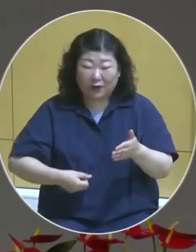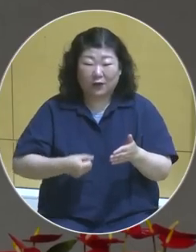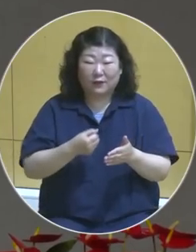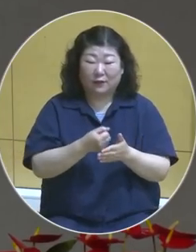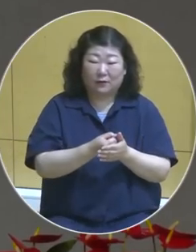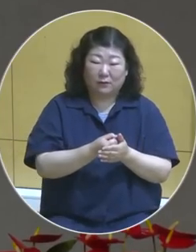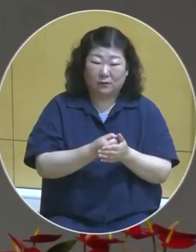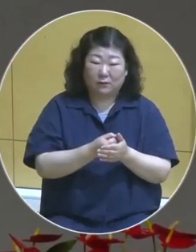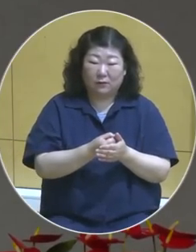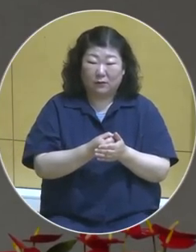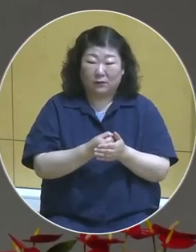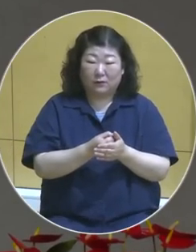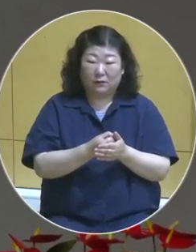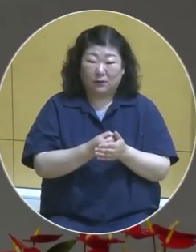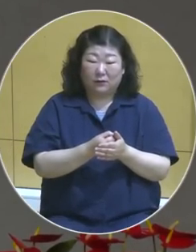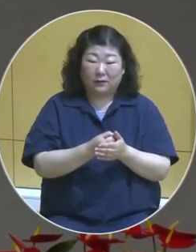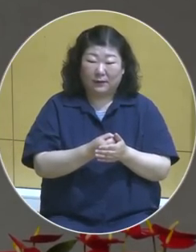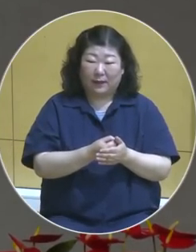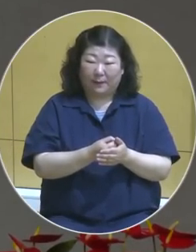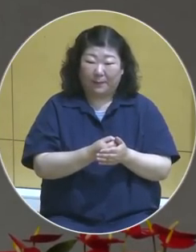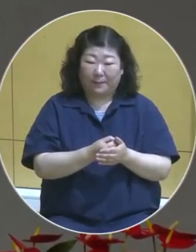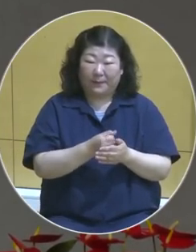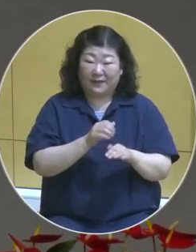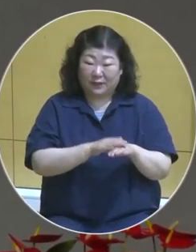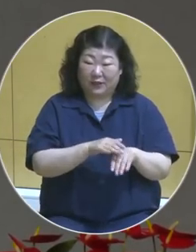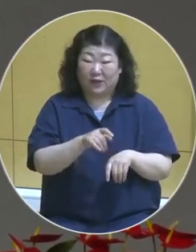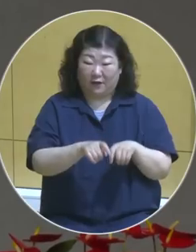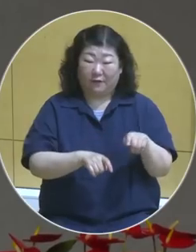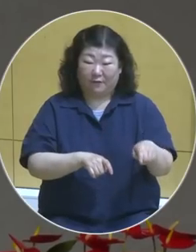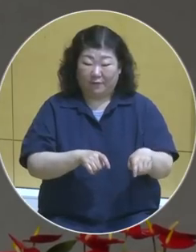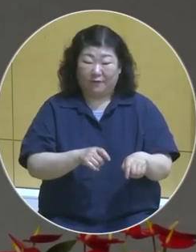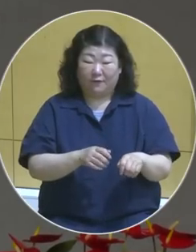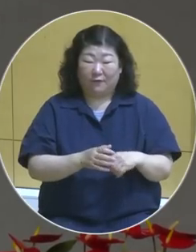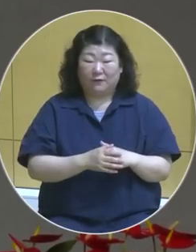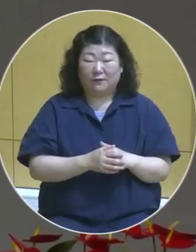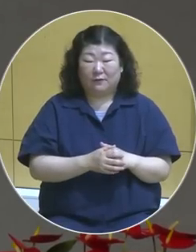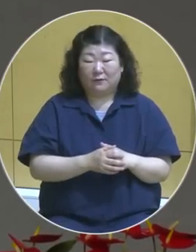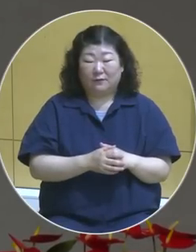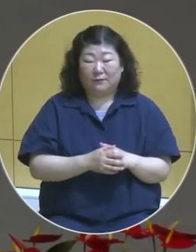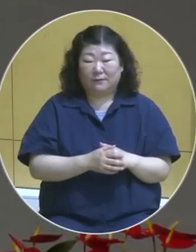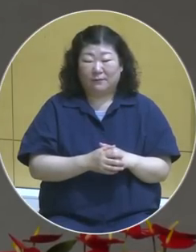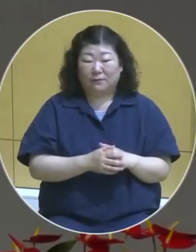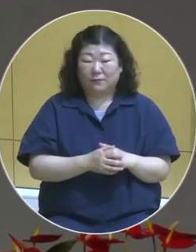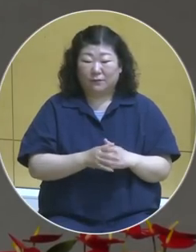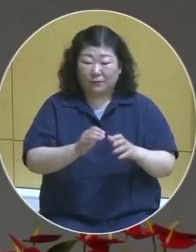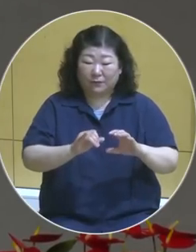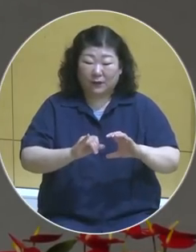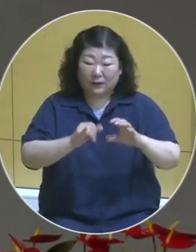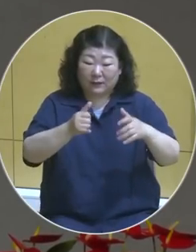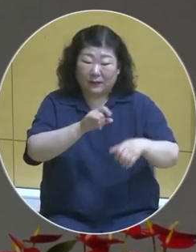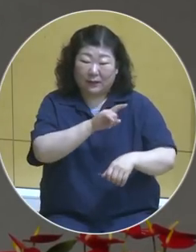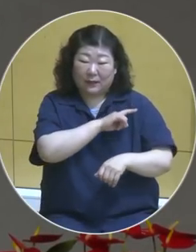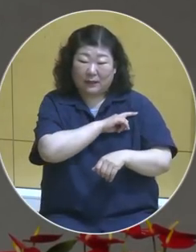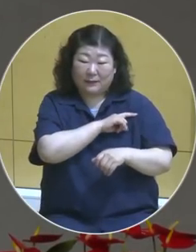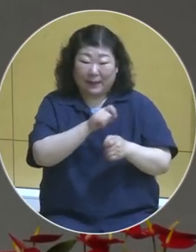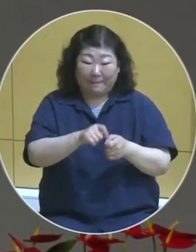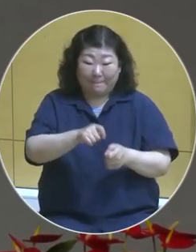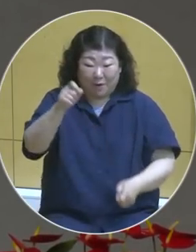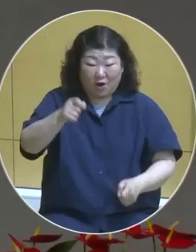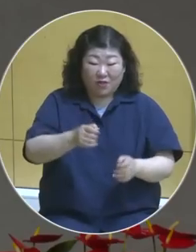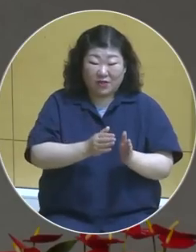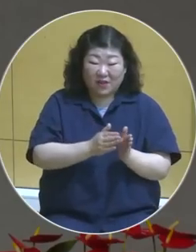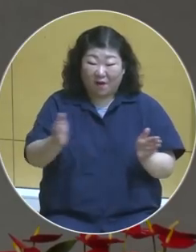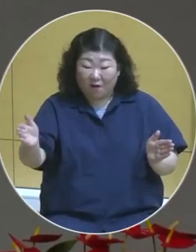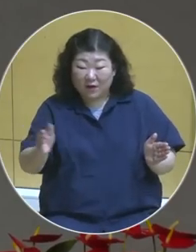합니다. 결단하고 그것을 시행의 행동으로 옮기죠. 세상에서 가장 먼 거리가 어디냐